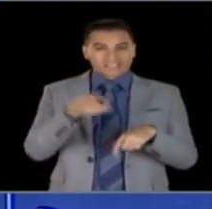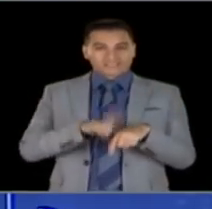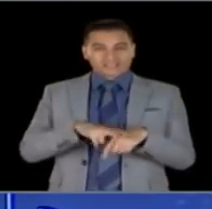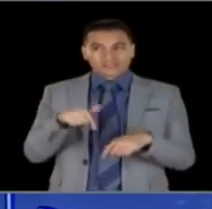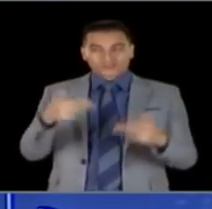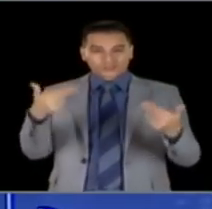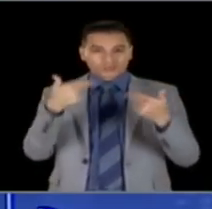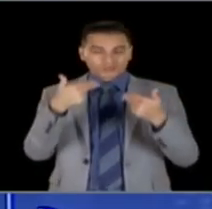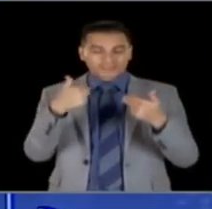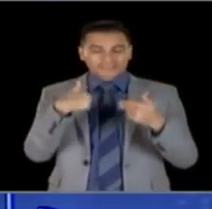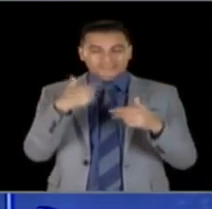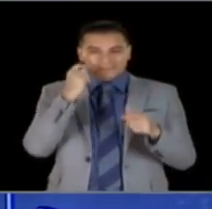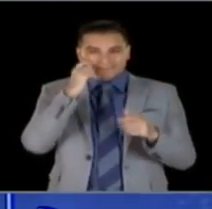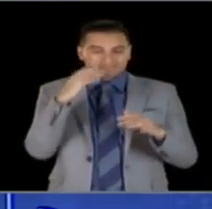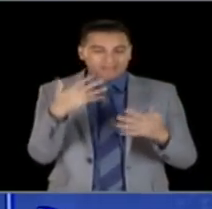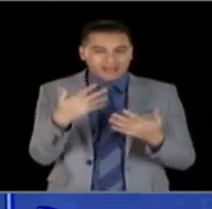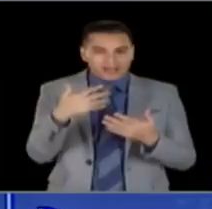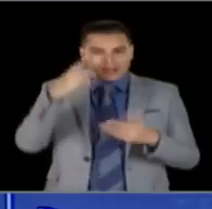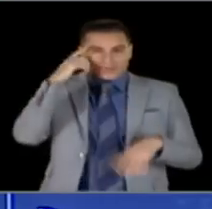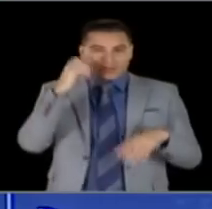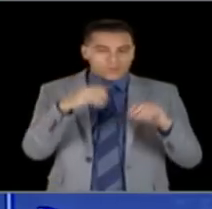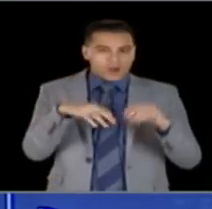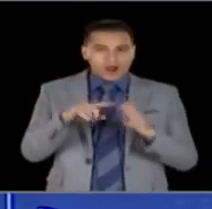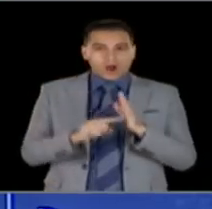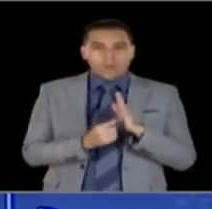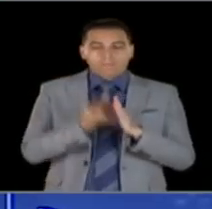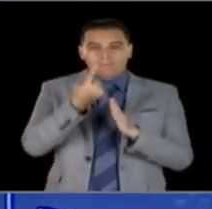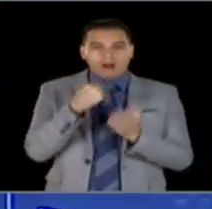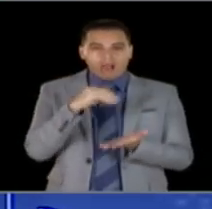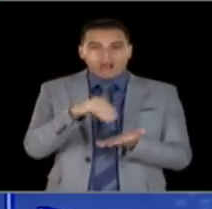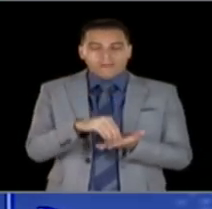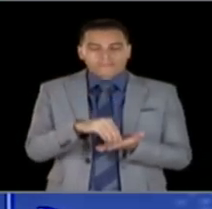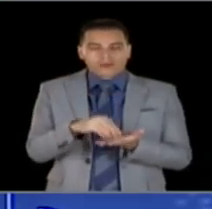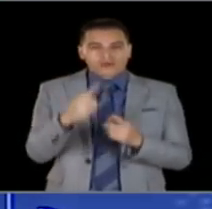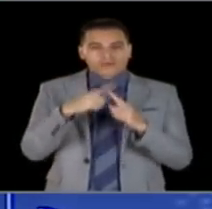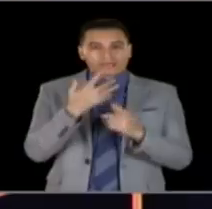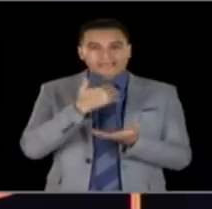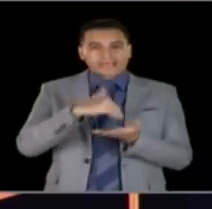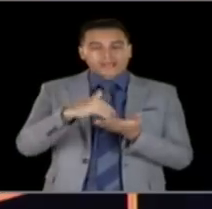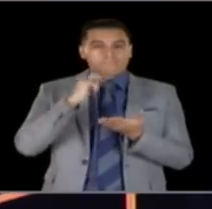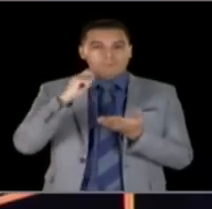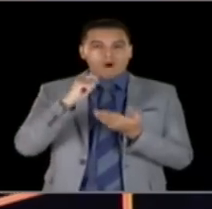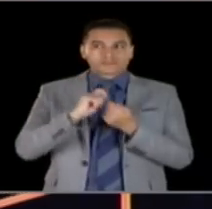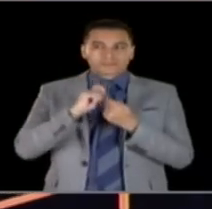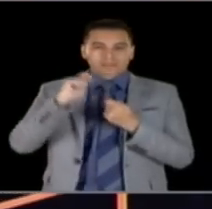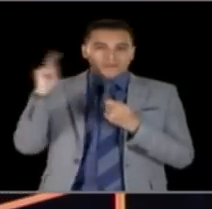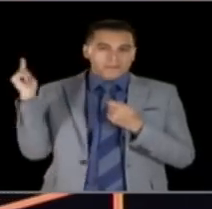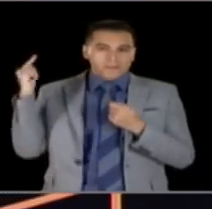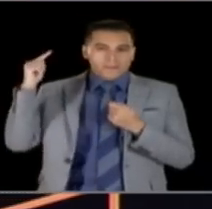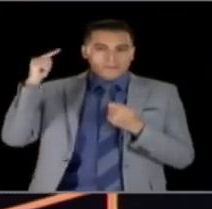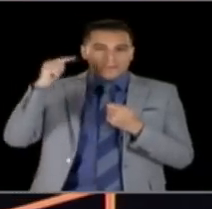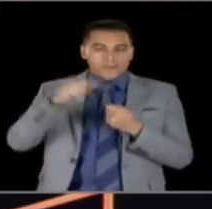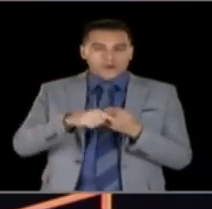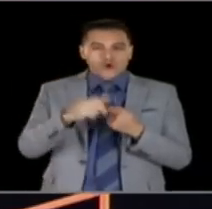كانت صعبه يعني علينا، لان اول مشاركه لينا، احنا جايين من محافظه بعيده شويه، فكنا مطبقين كذا